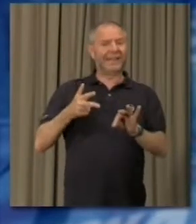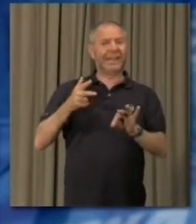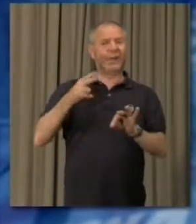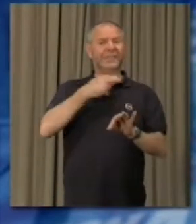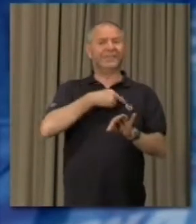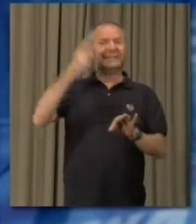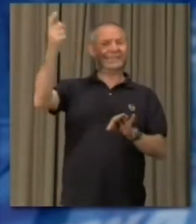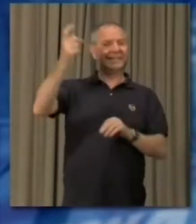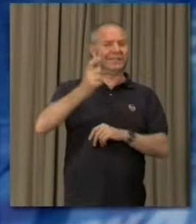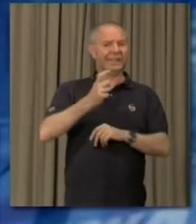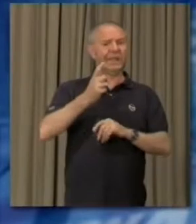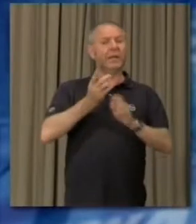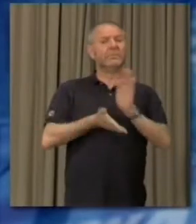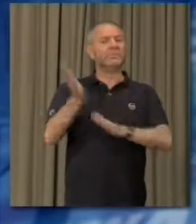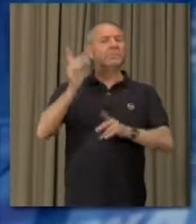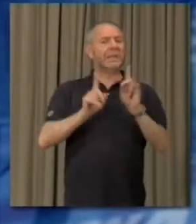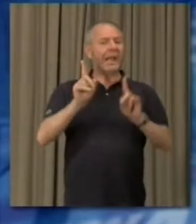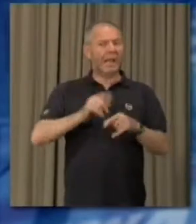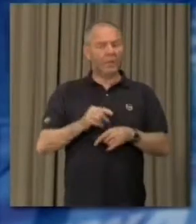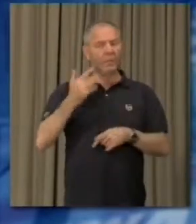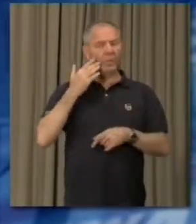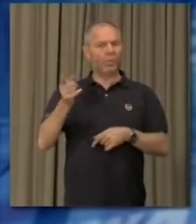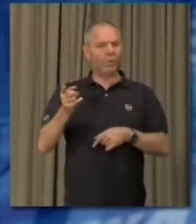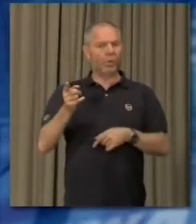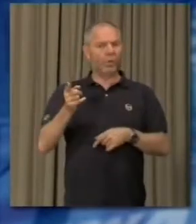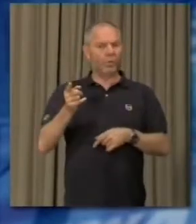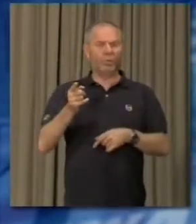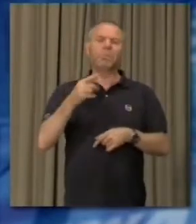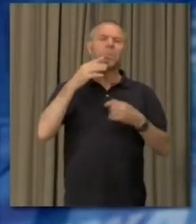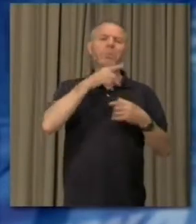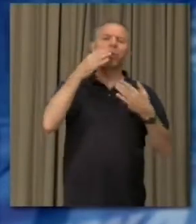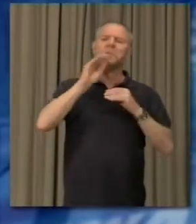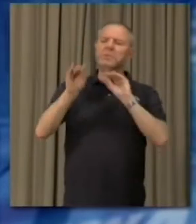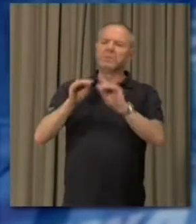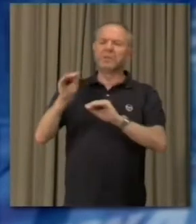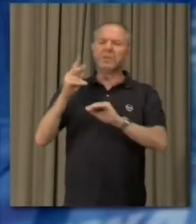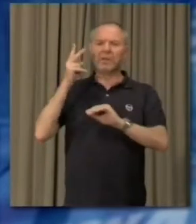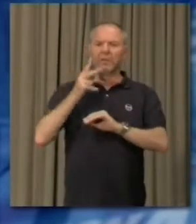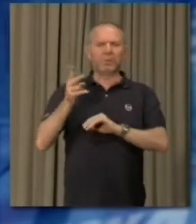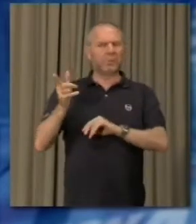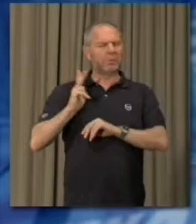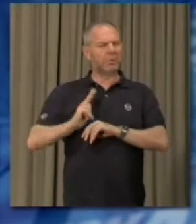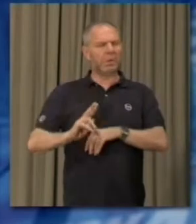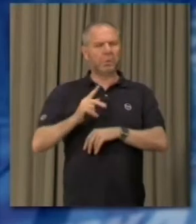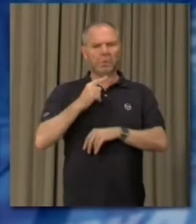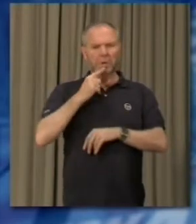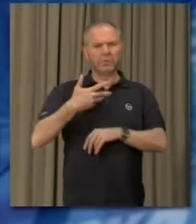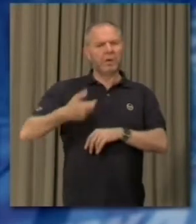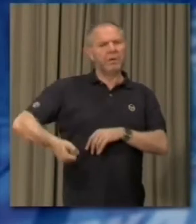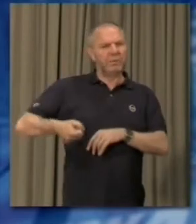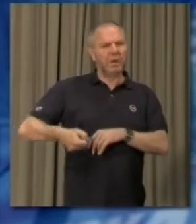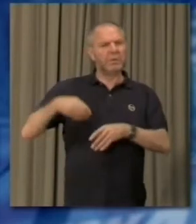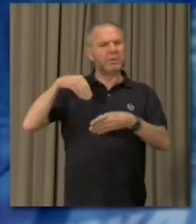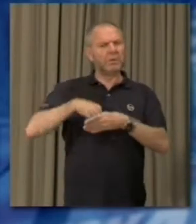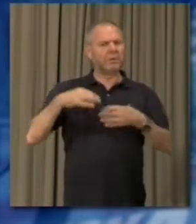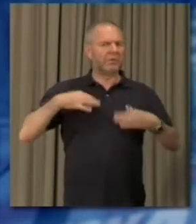Svizzera e diretto nel capoluogo lombardo. Il cinquantenne alle domande di rito dei militari ha risposto con voce ferma di essere in possesso di una valigia